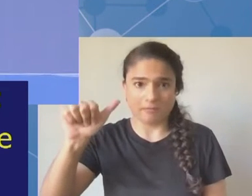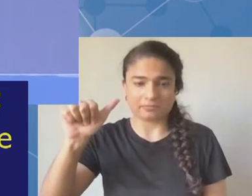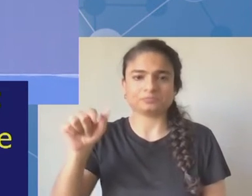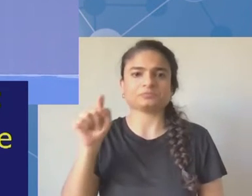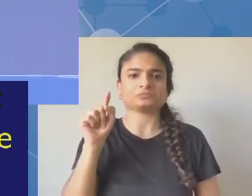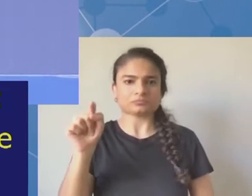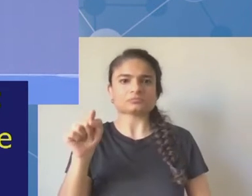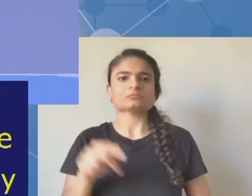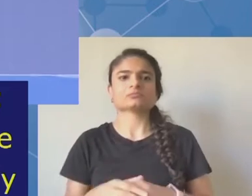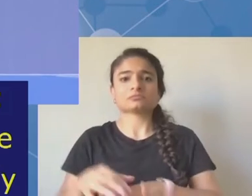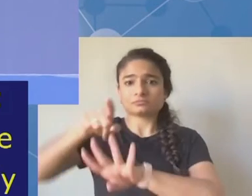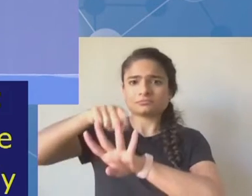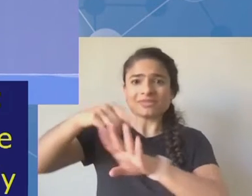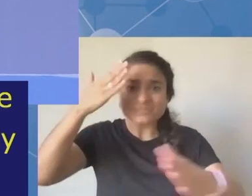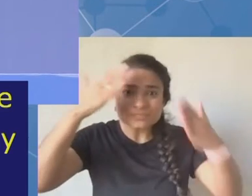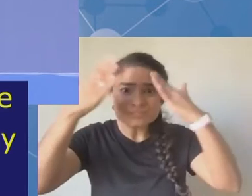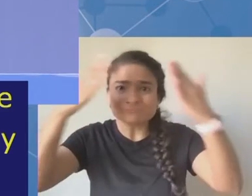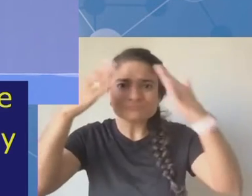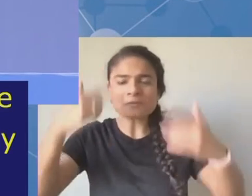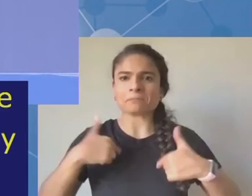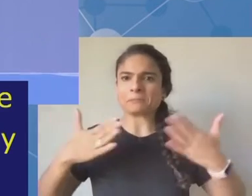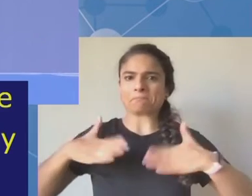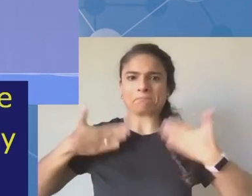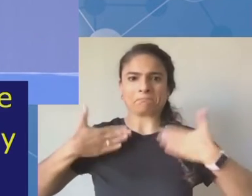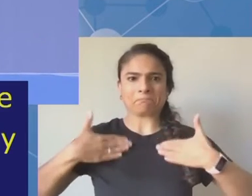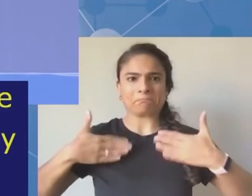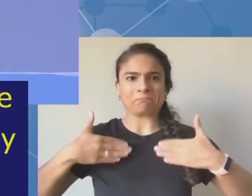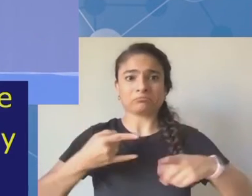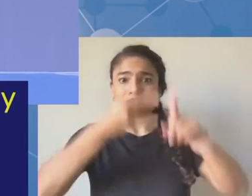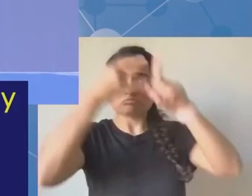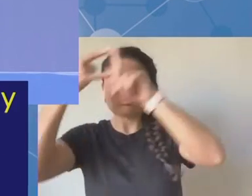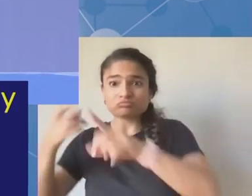нами в зале, так и те, кто участвовали в